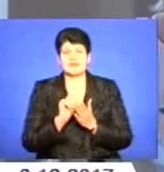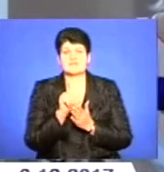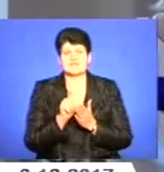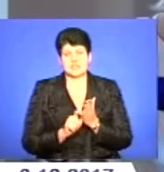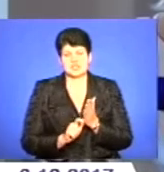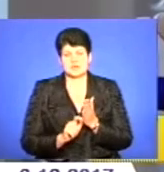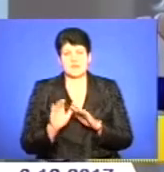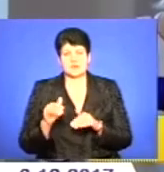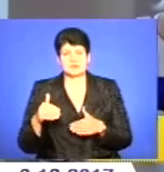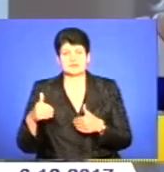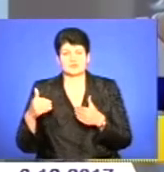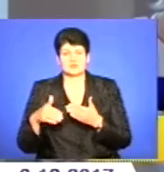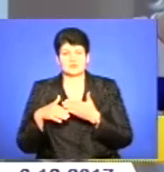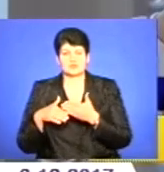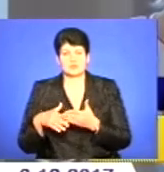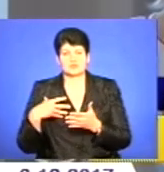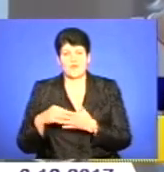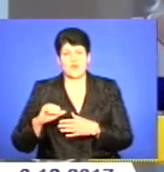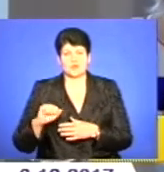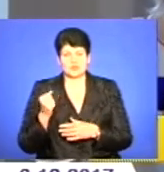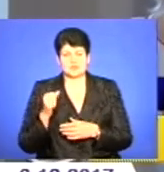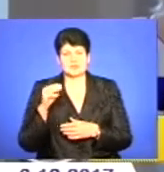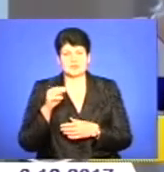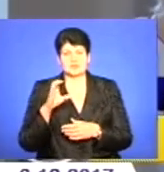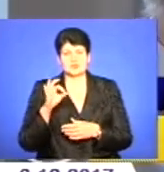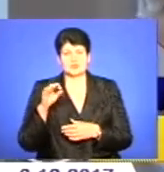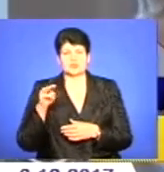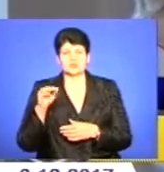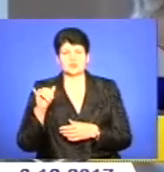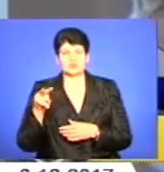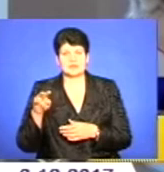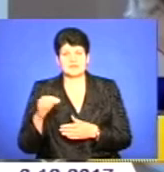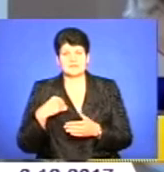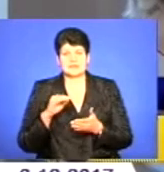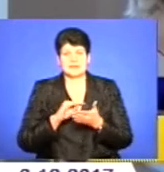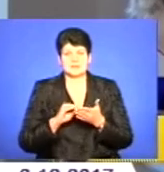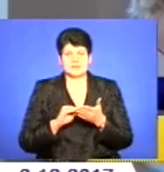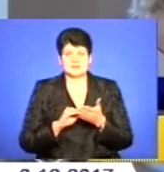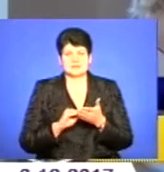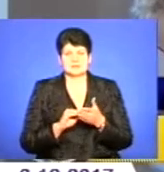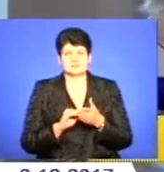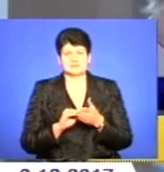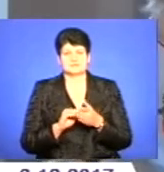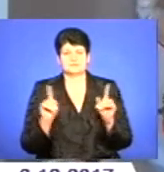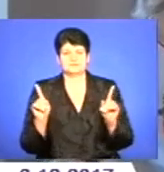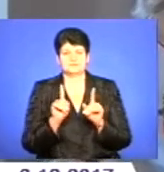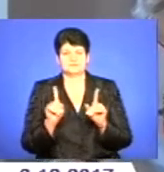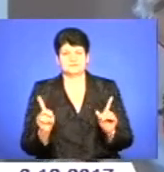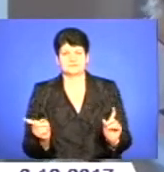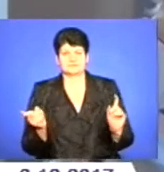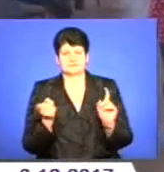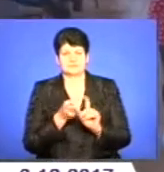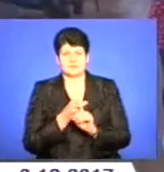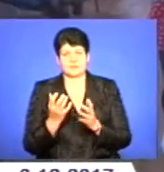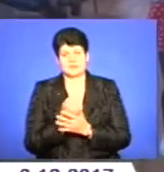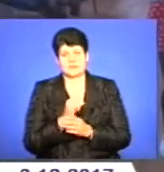а тоді я звернулася за допомогою до свого друга Тараса Сотули, і він мені написав чудовий інструментальний варіант, і вийшла дуже гарна